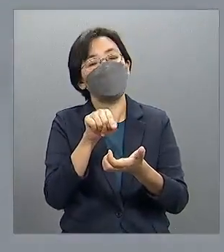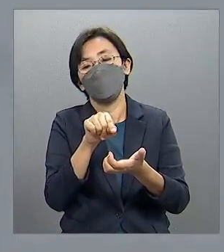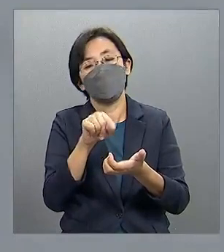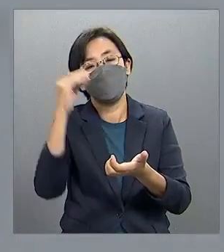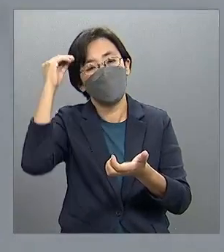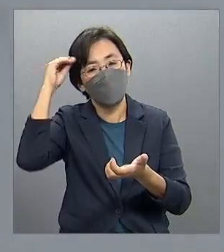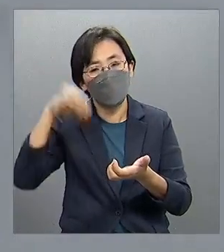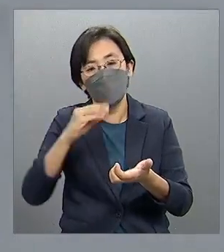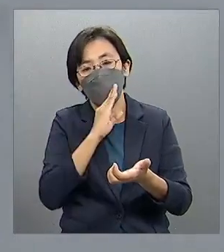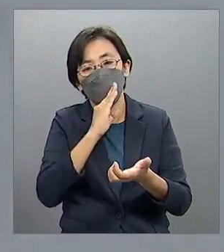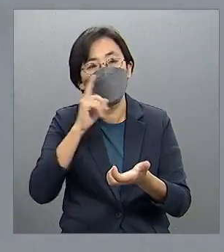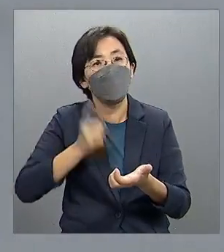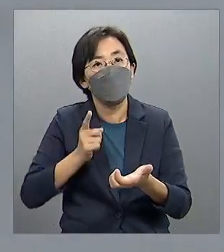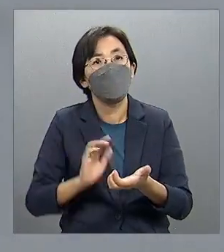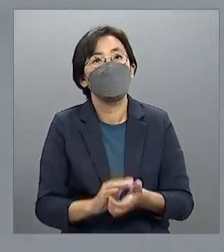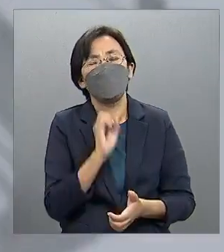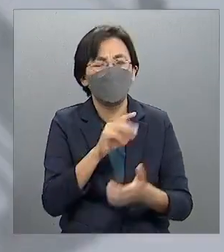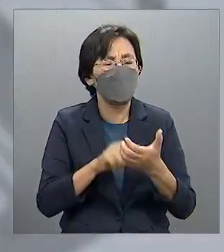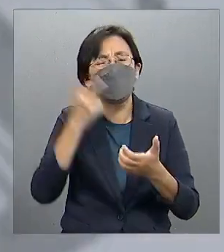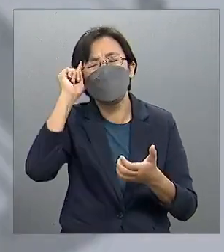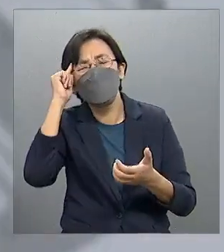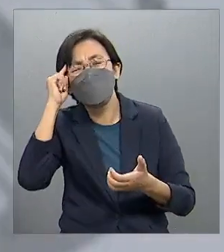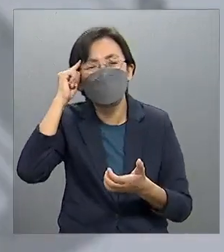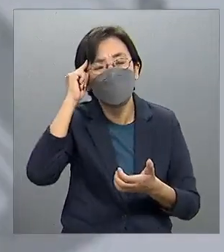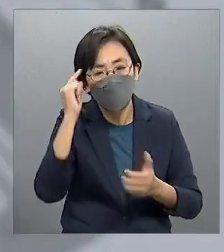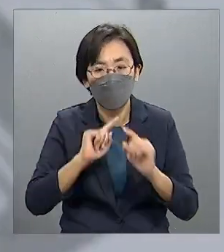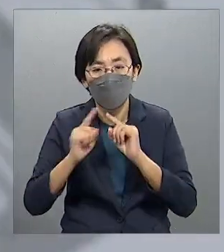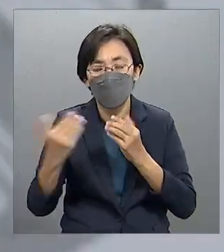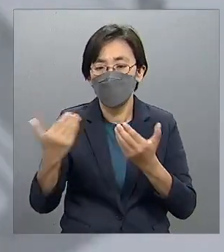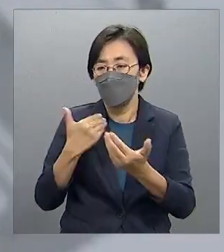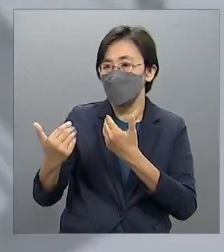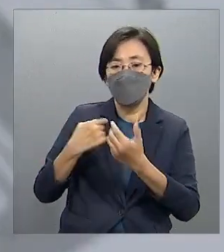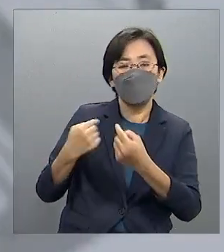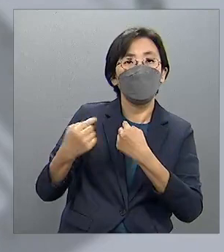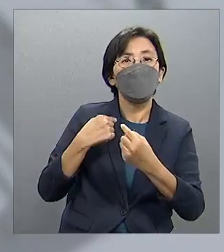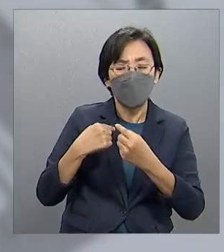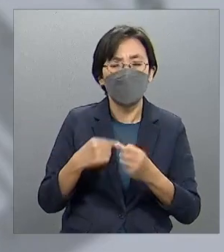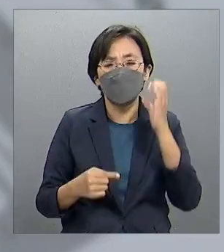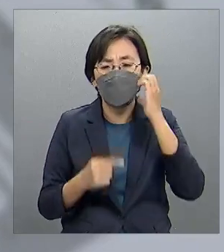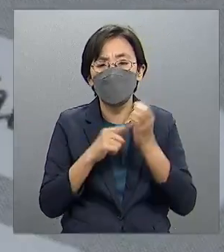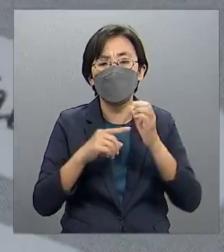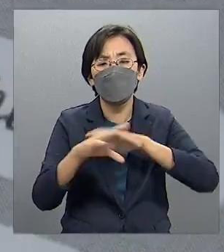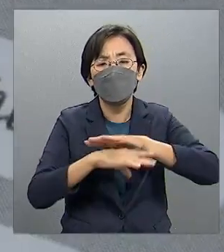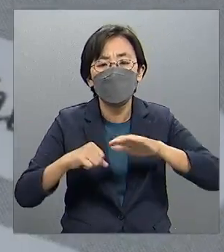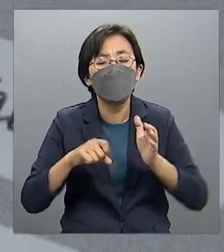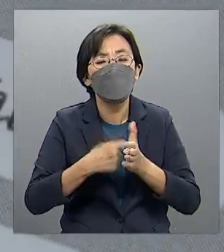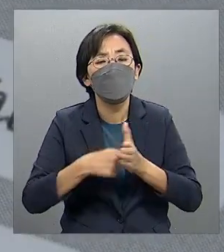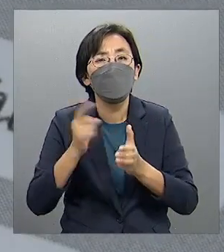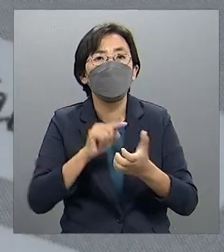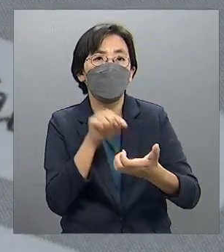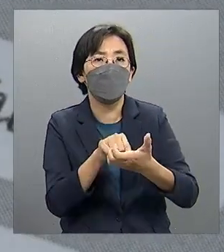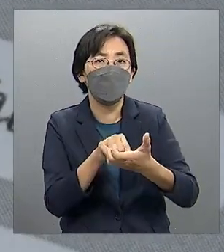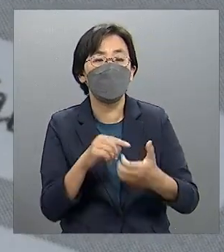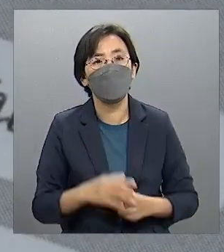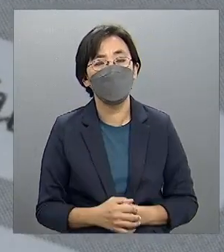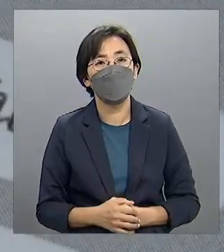จะมาร้องโอดโอยทีหลังเพราะมีคนติดต่อผมมาเยอะมากอาจารย์ช่วยหน่อยครับถูกแฮกโทรศัพท ์ เพราะว่าอะไรเขาจะมีอยากได้เงินใช่ไหมก่อนจะ